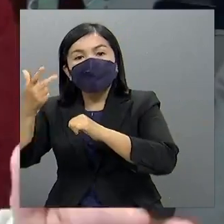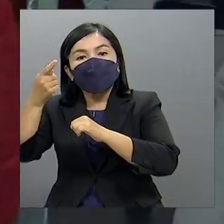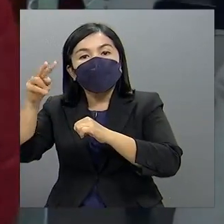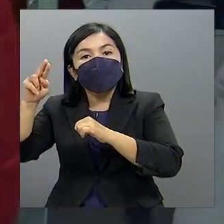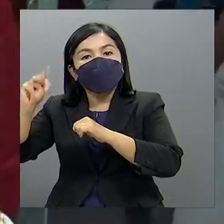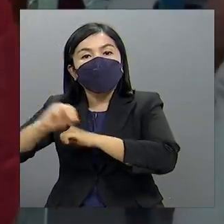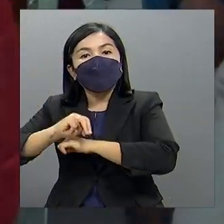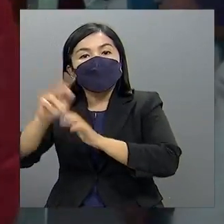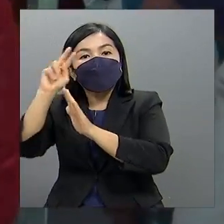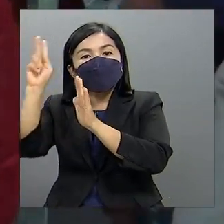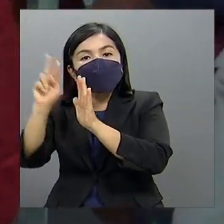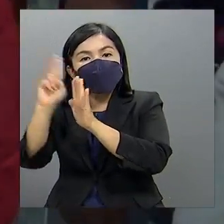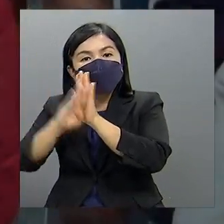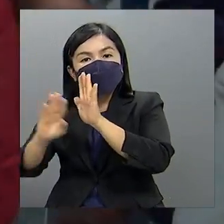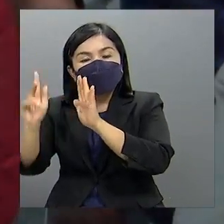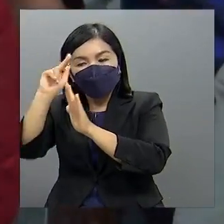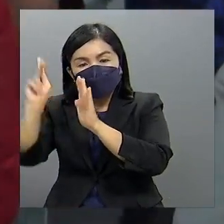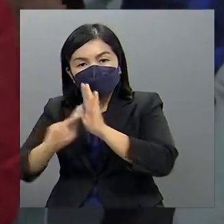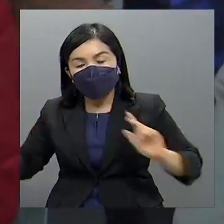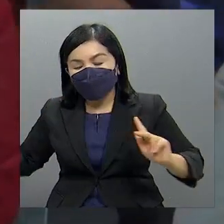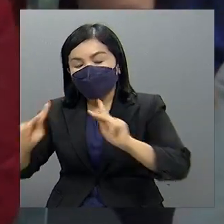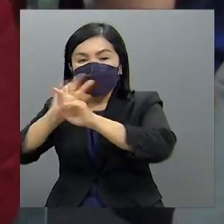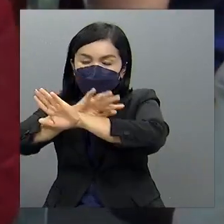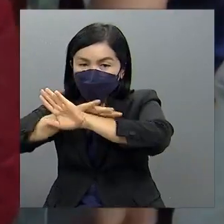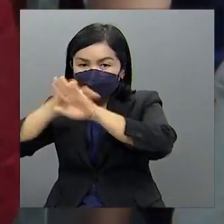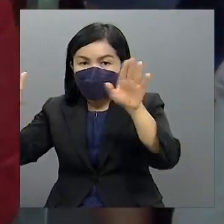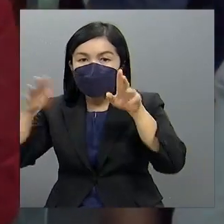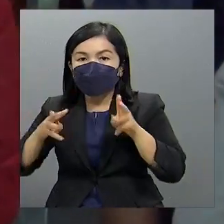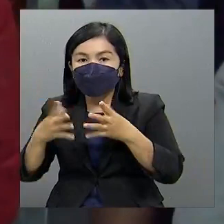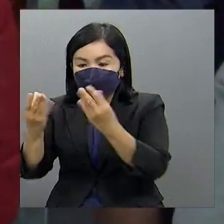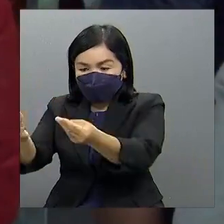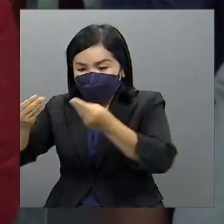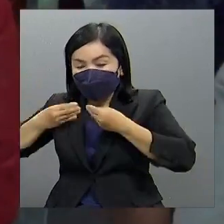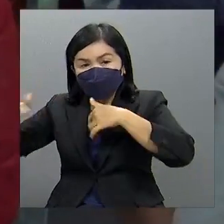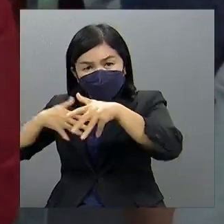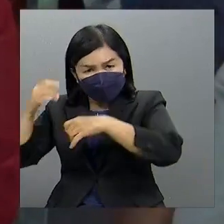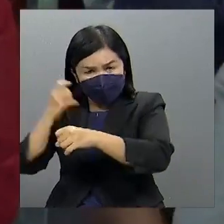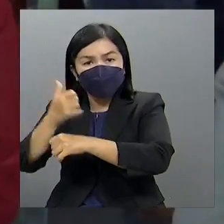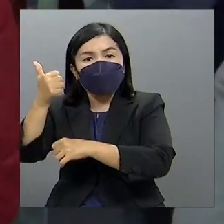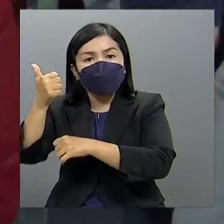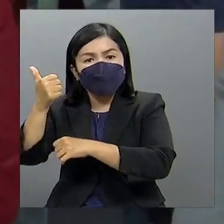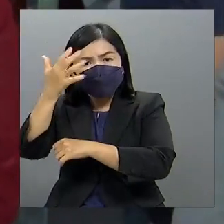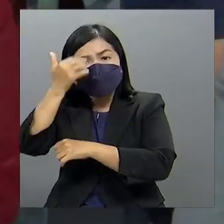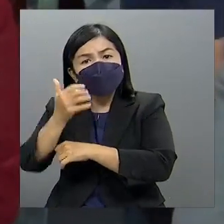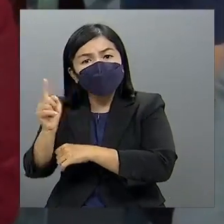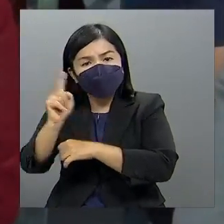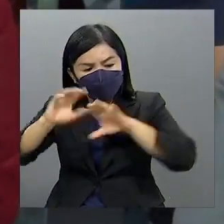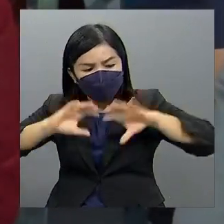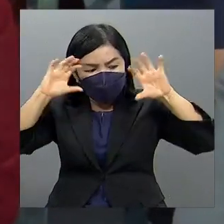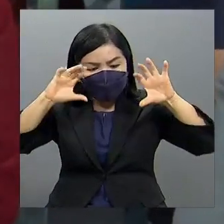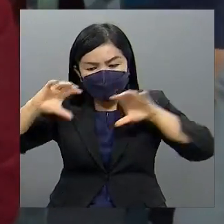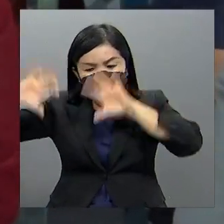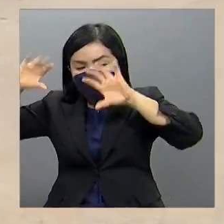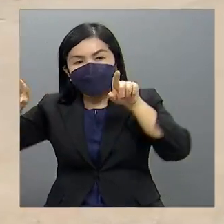กระทรวงนี้แล้วมาติดครม.จะต้องออกเป็นเอกสารเป็นโฉนดให้เราซึ่งมันก็สามารถทำได้เพราะเป็นหน่วยงานรัฐกับหน่วยงานรัฐที่